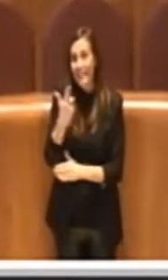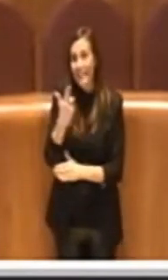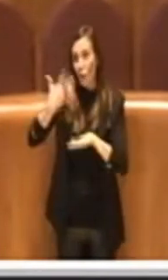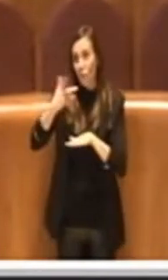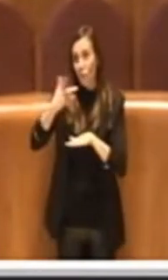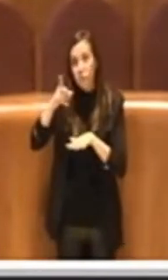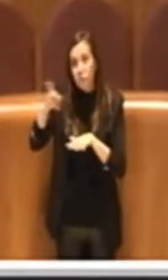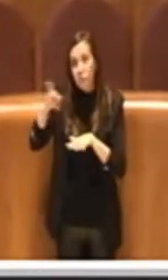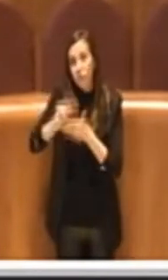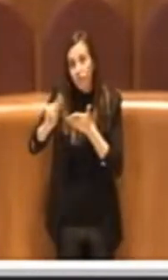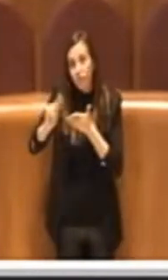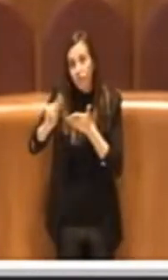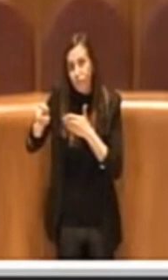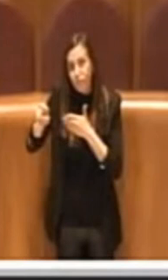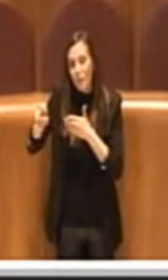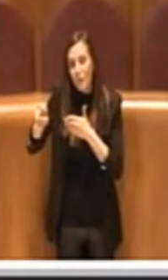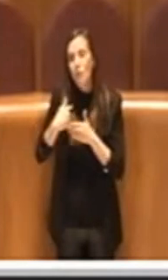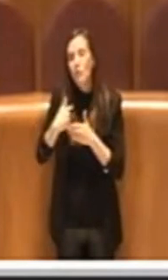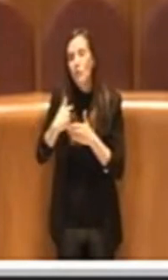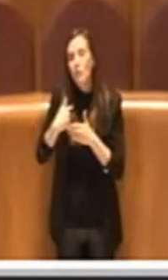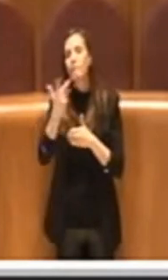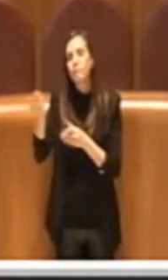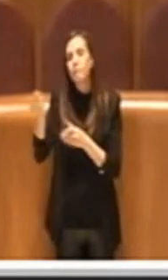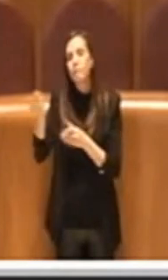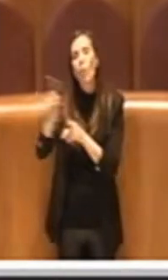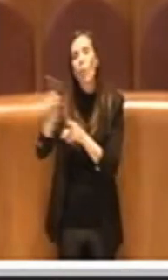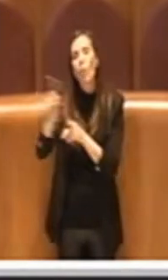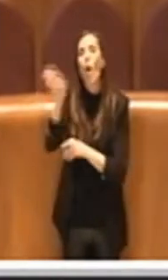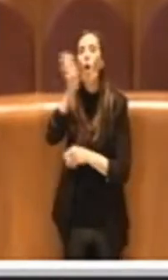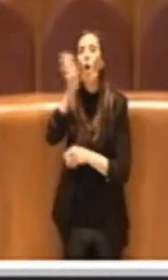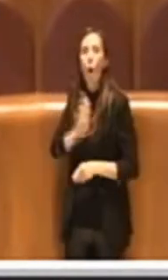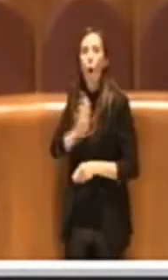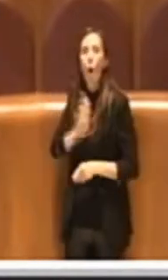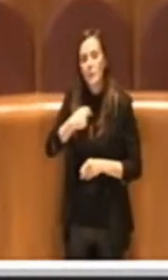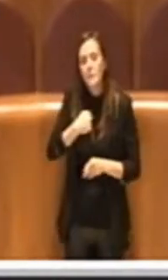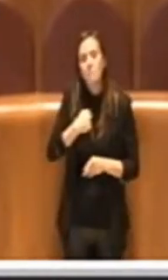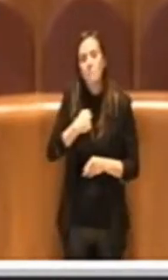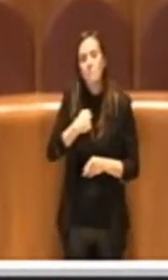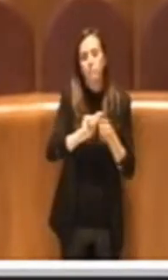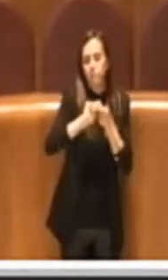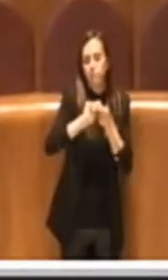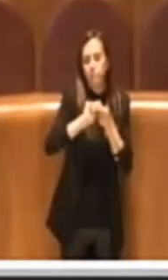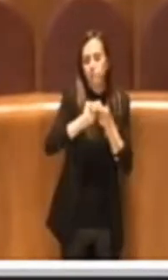io ho accettato di inserire in questi tre emendamenti che penso che vadano a beneficio della normativa tutta. Grazie.